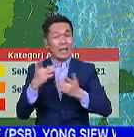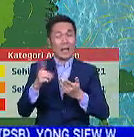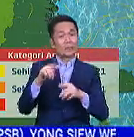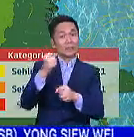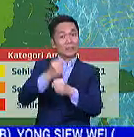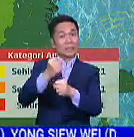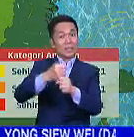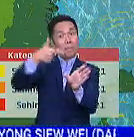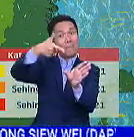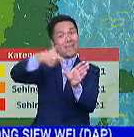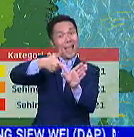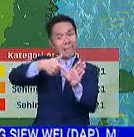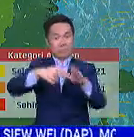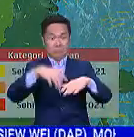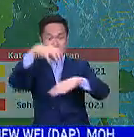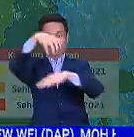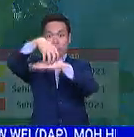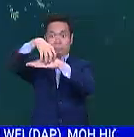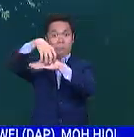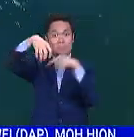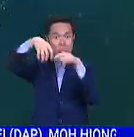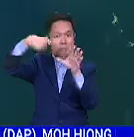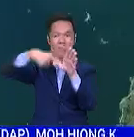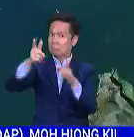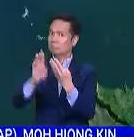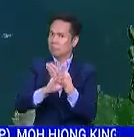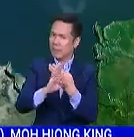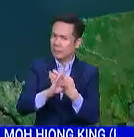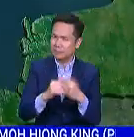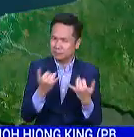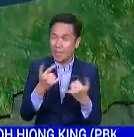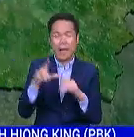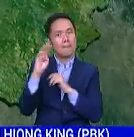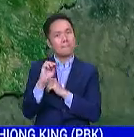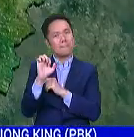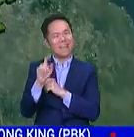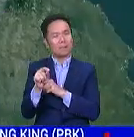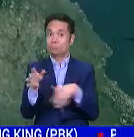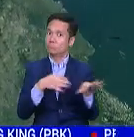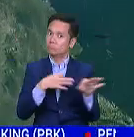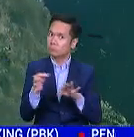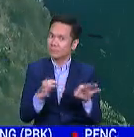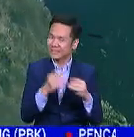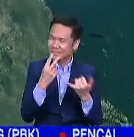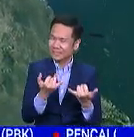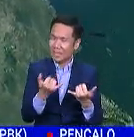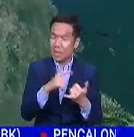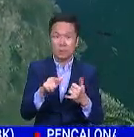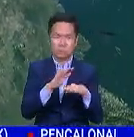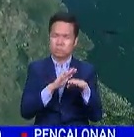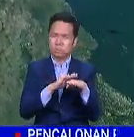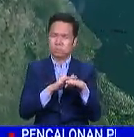minyak baik seterusnya jabatan meteorologi Malaysia juga turut masih lagi mengekalkan amaran cuaca peringkat